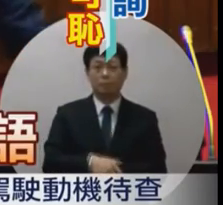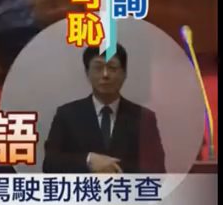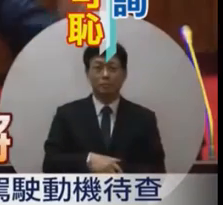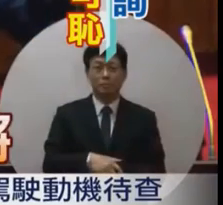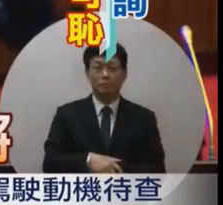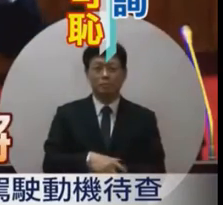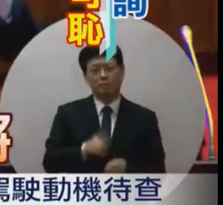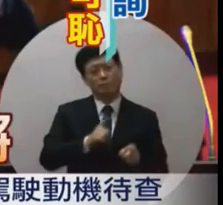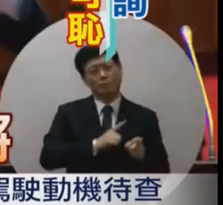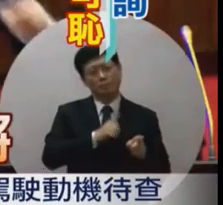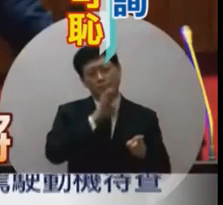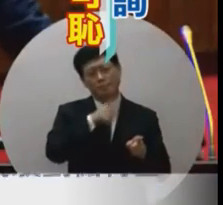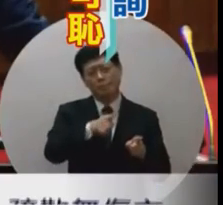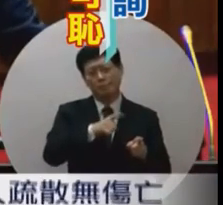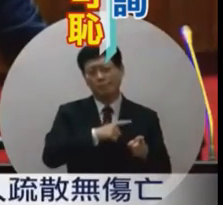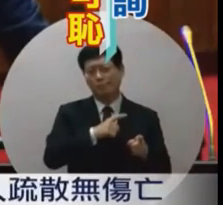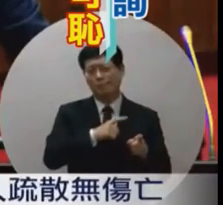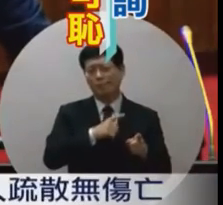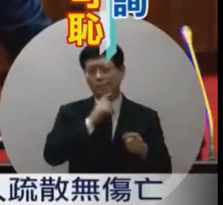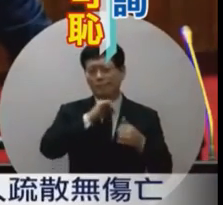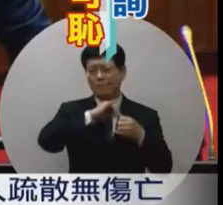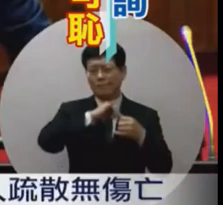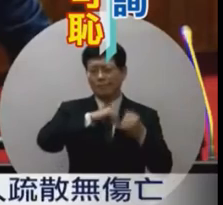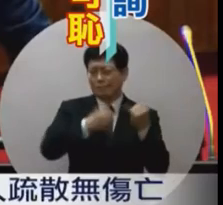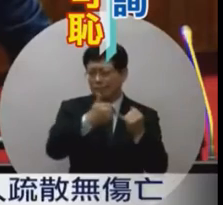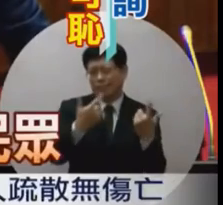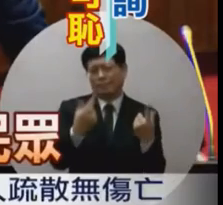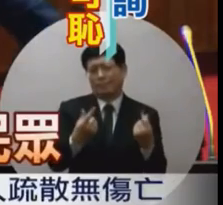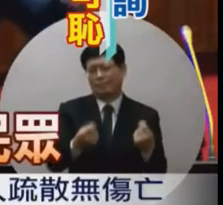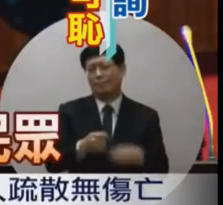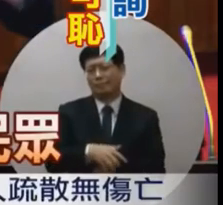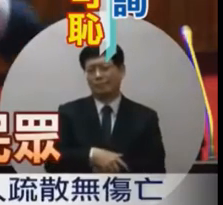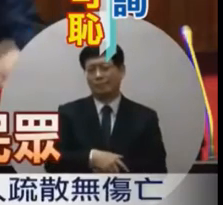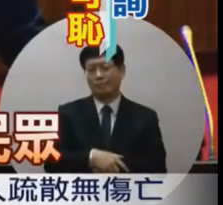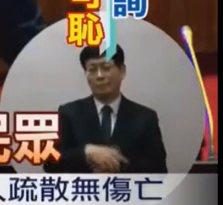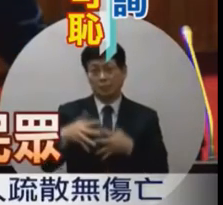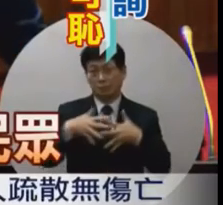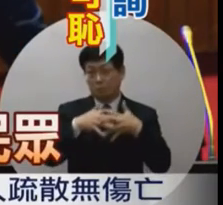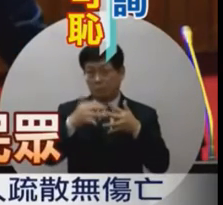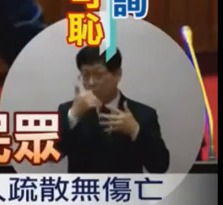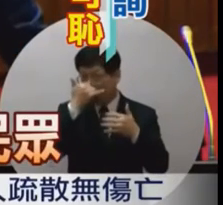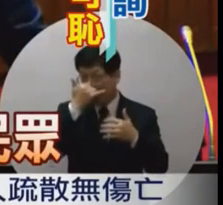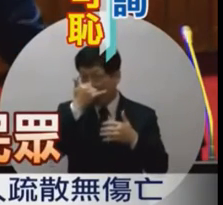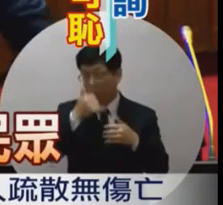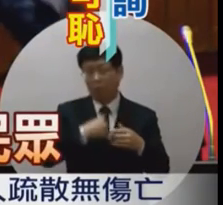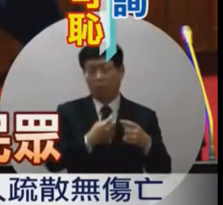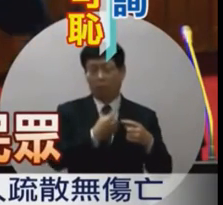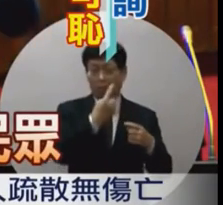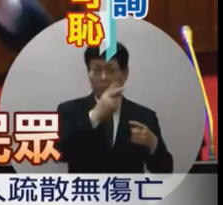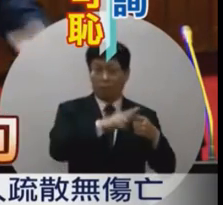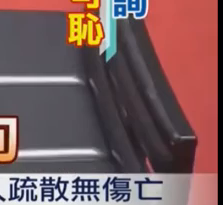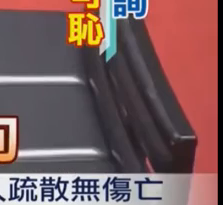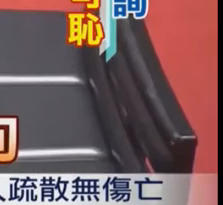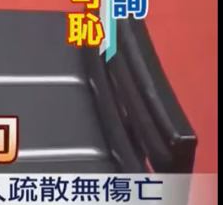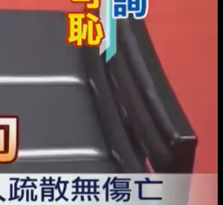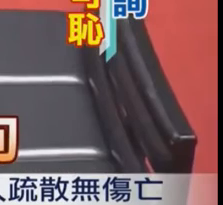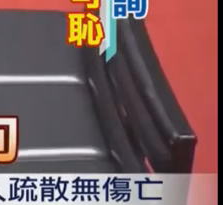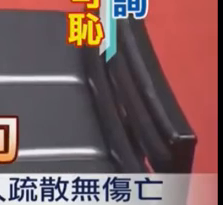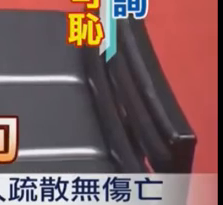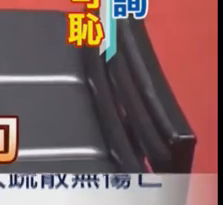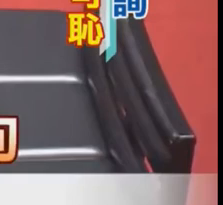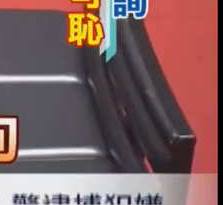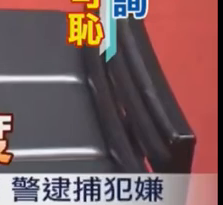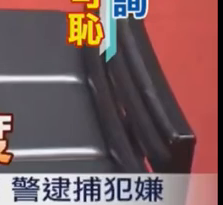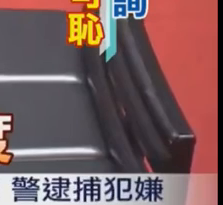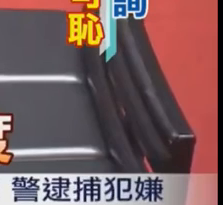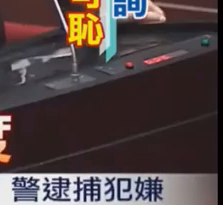种用语。 这个真的跟你的爱将丁仪明一模一样， 这个 把美猪。等于来猪误导民众。 你问一句，